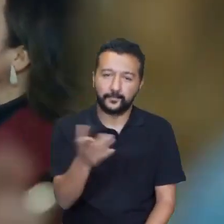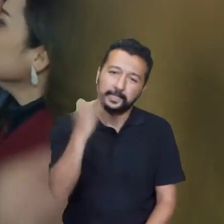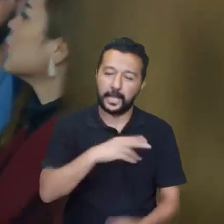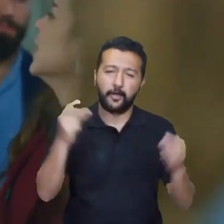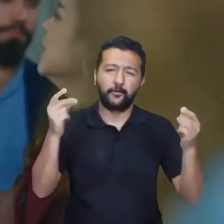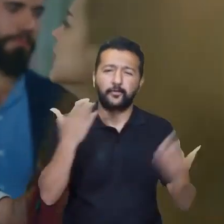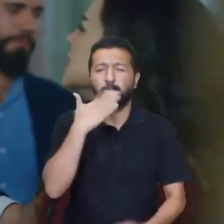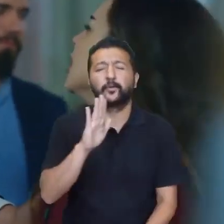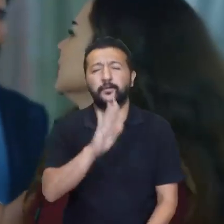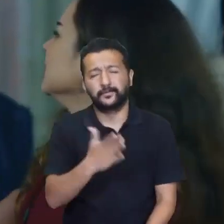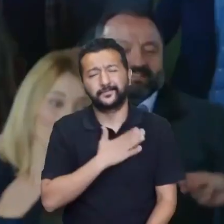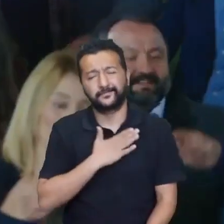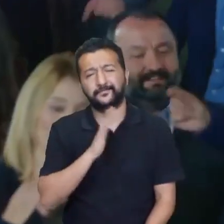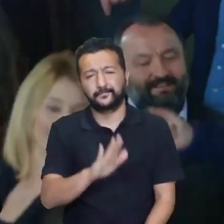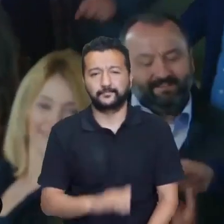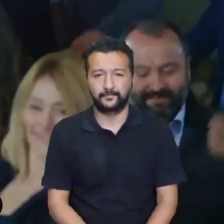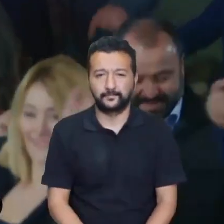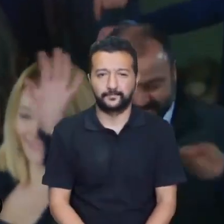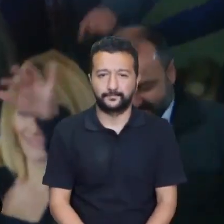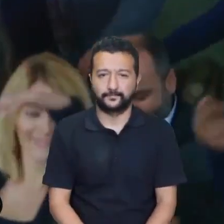gel oynayalım. Yok ya, sağ